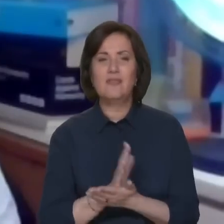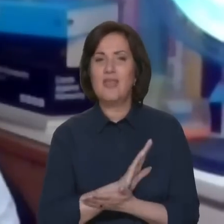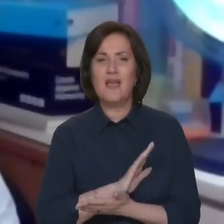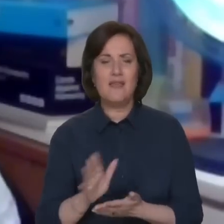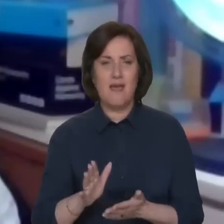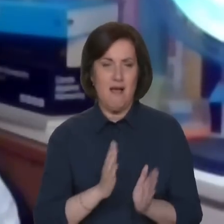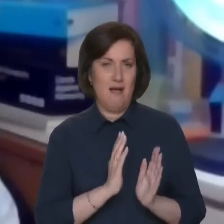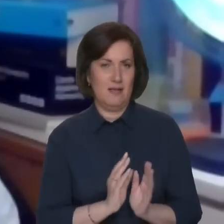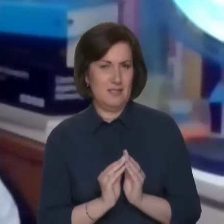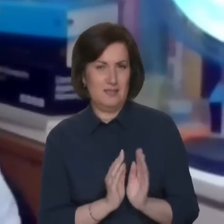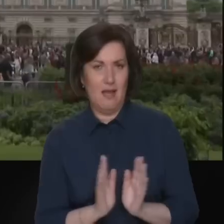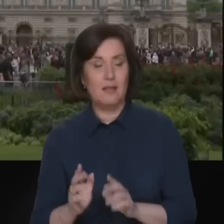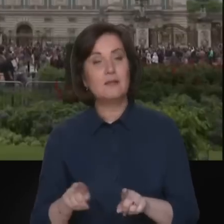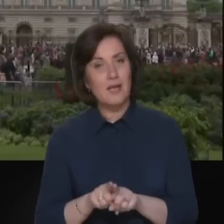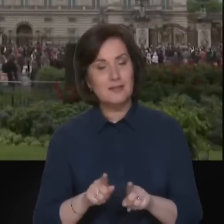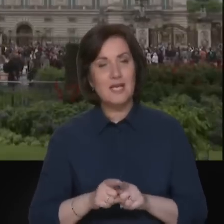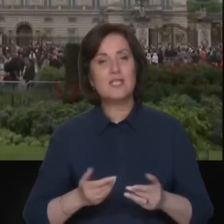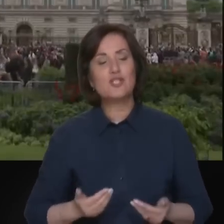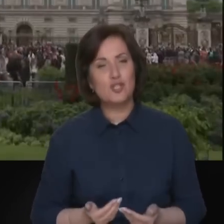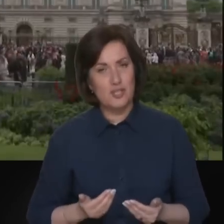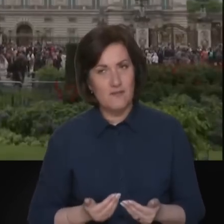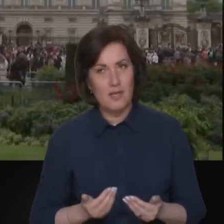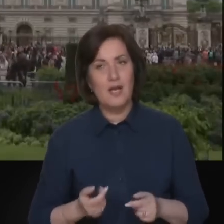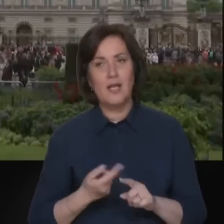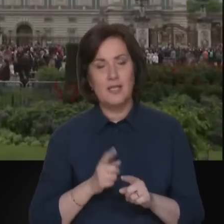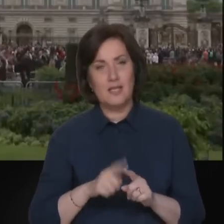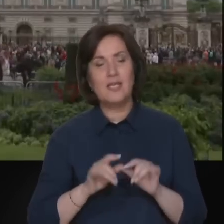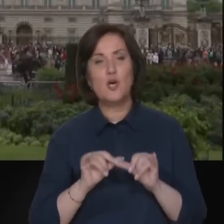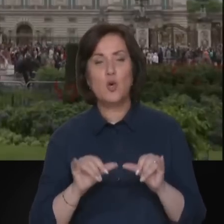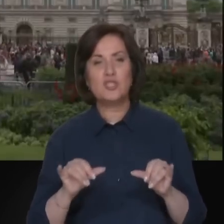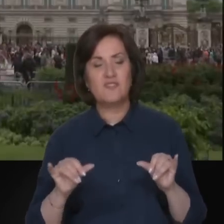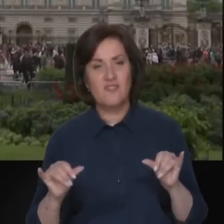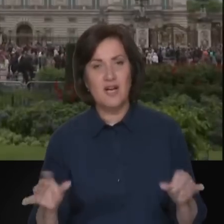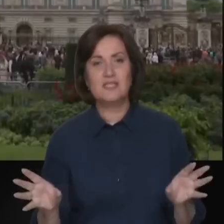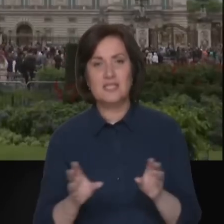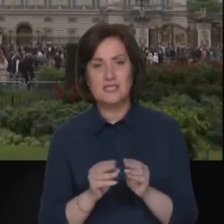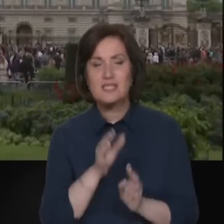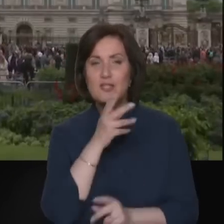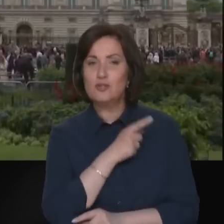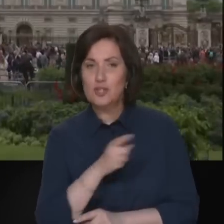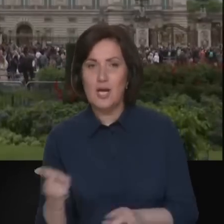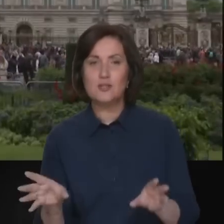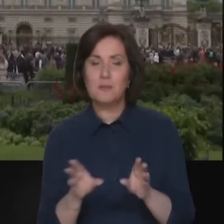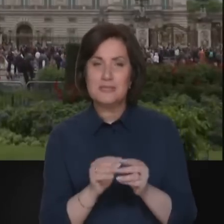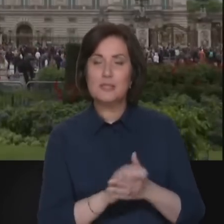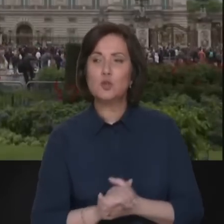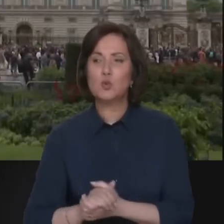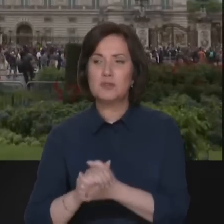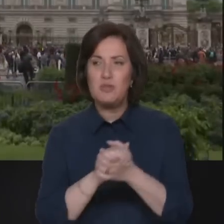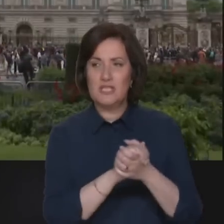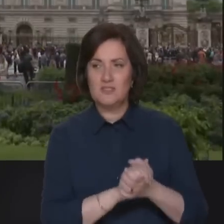стала річ, це так само живий організм, який розвивається разом з часом, разом з суспільством.